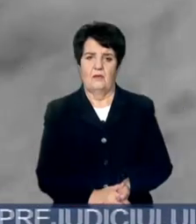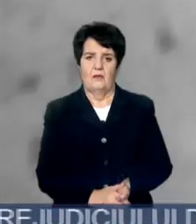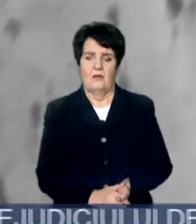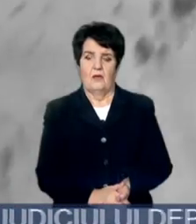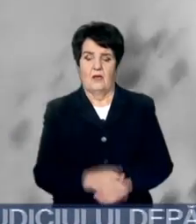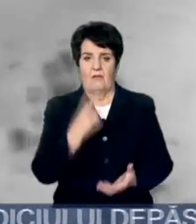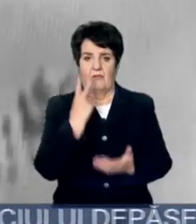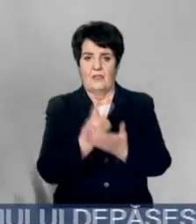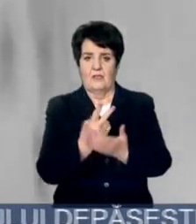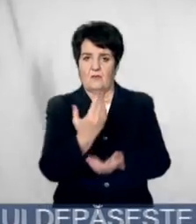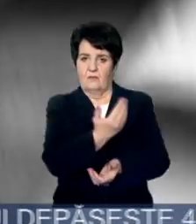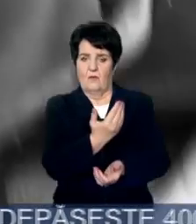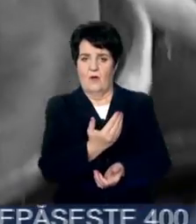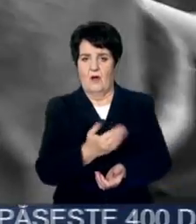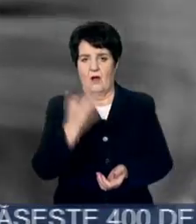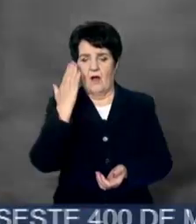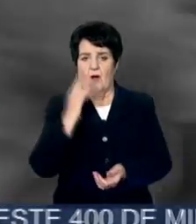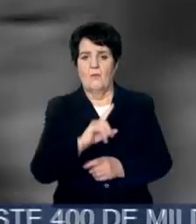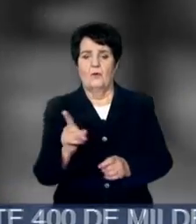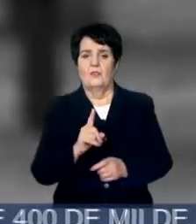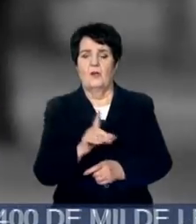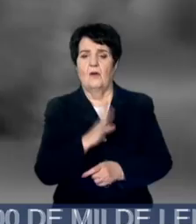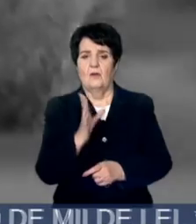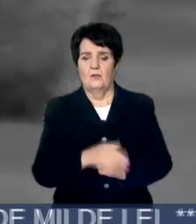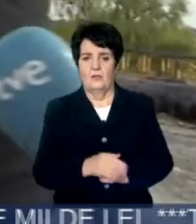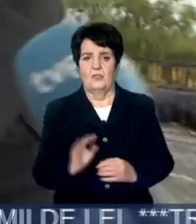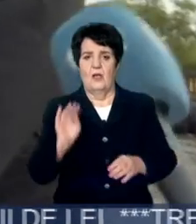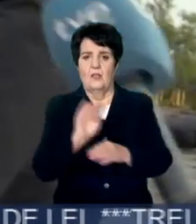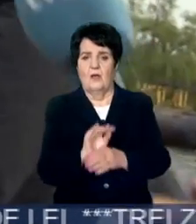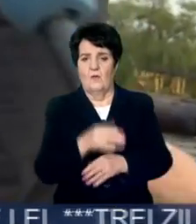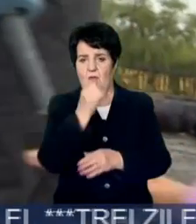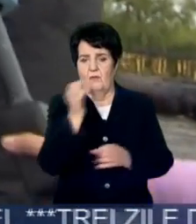Vedeți ce e cu capul meu, în ce hal am ajuns. Nu cred că e nevoie să mai adaug ceva.